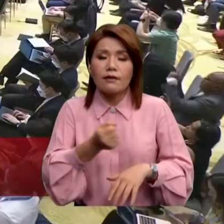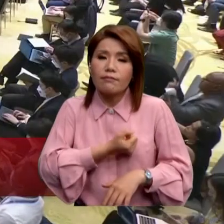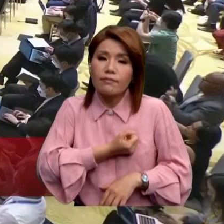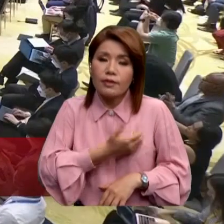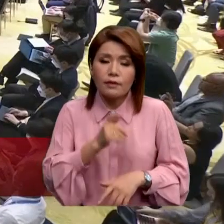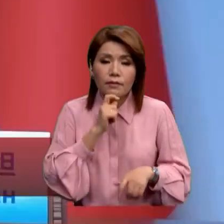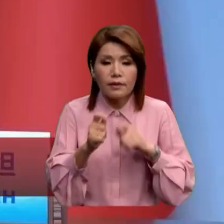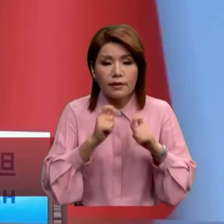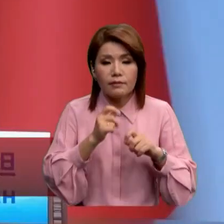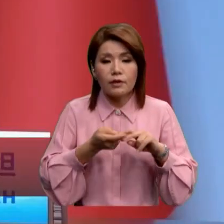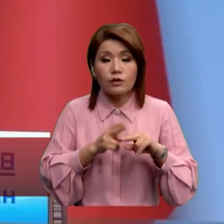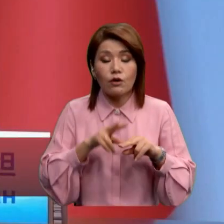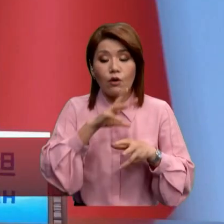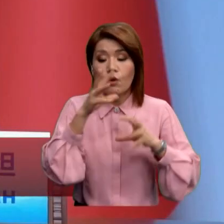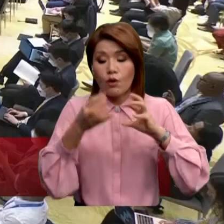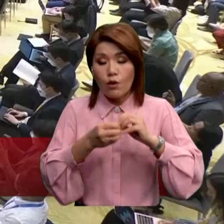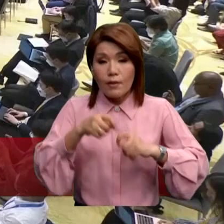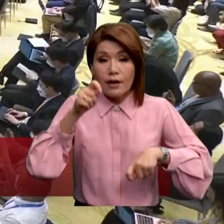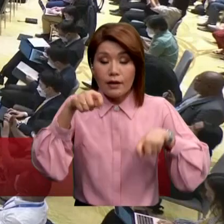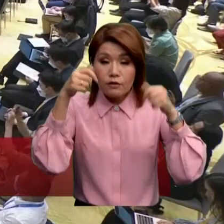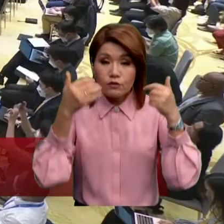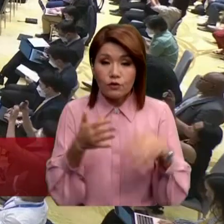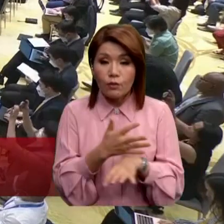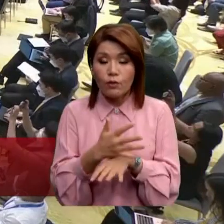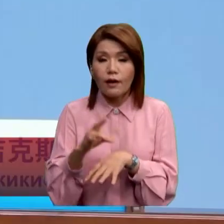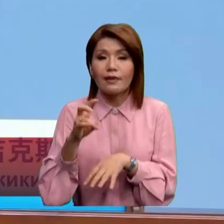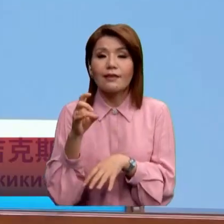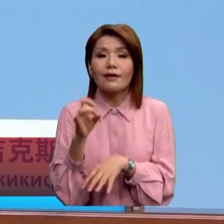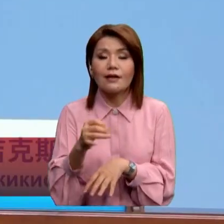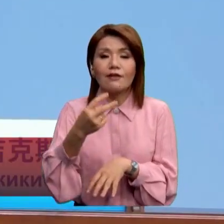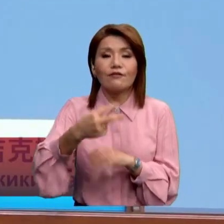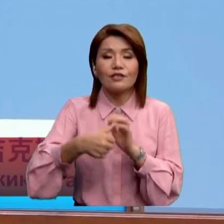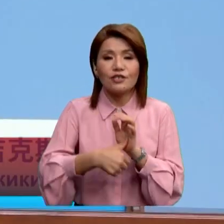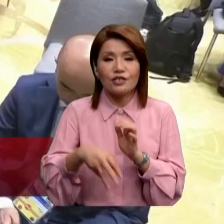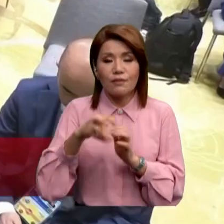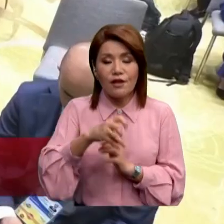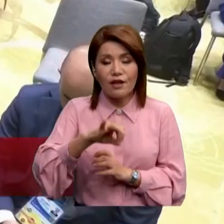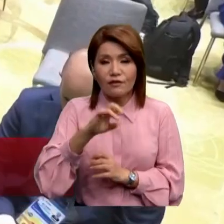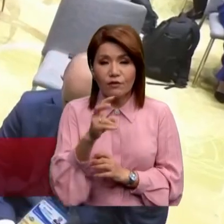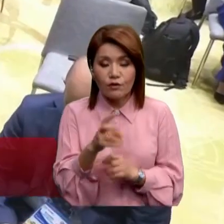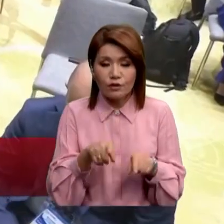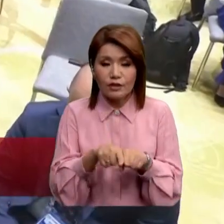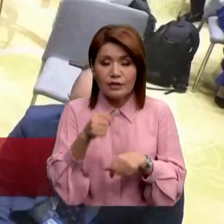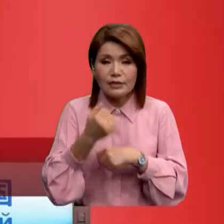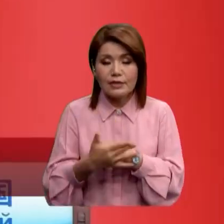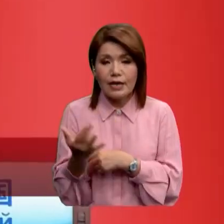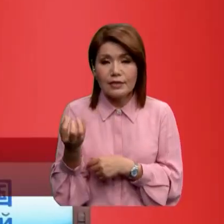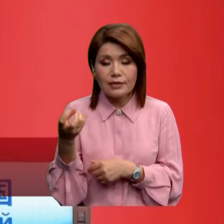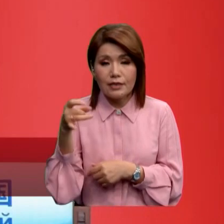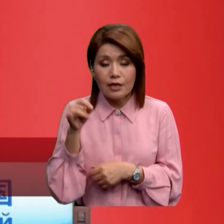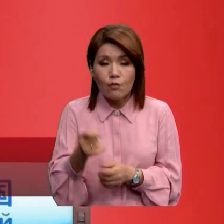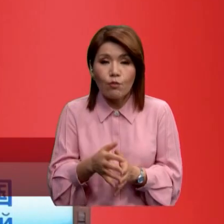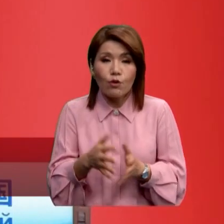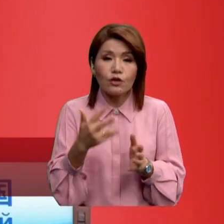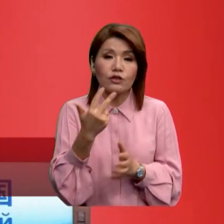Китайские СМИ сообщают, что по итогам саммита КНР предоставит чуть больше 26 миллиардов юаней странам Центральной Азии. Или чуть